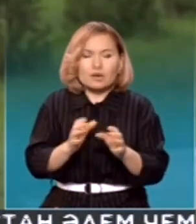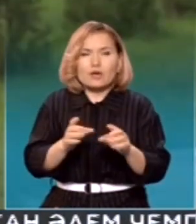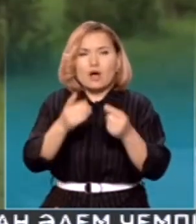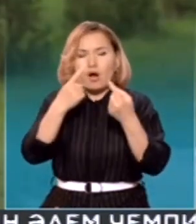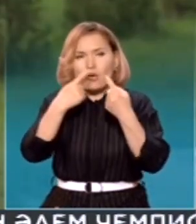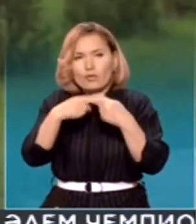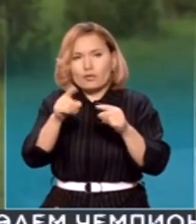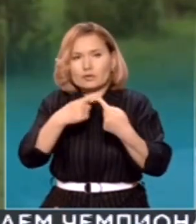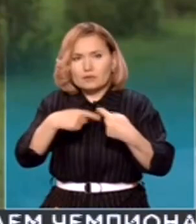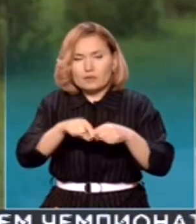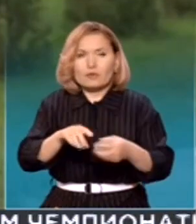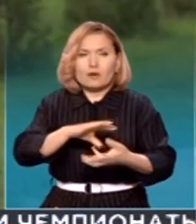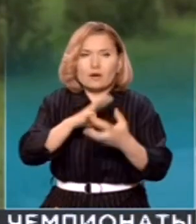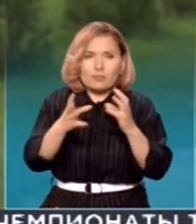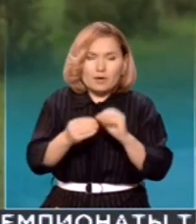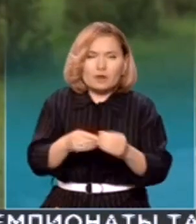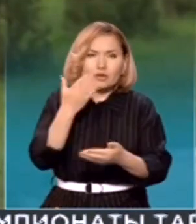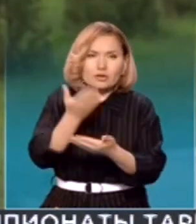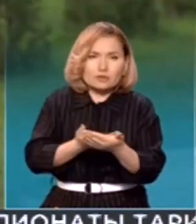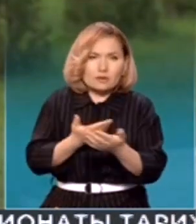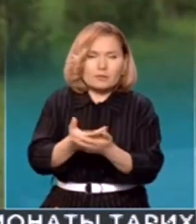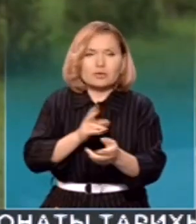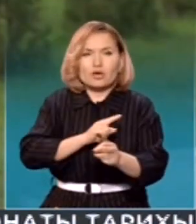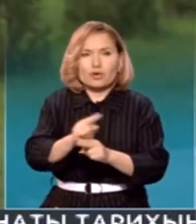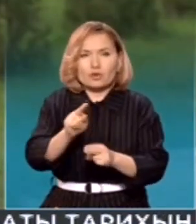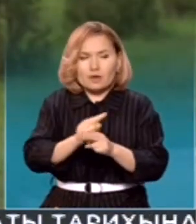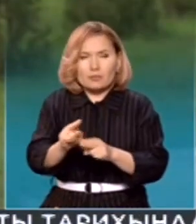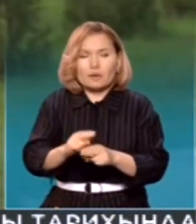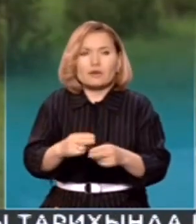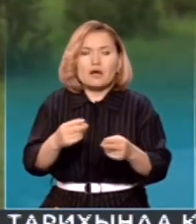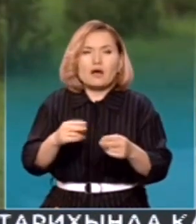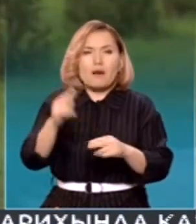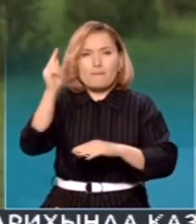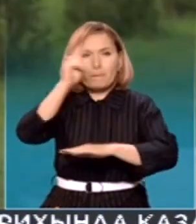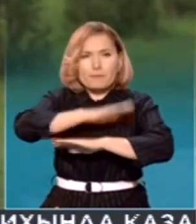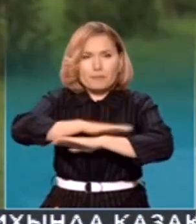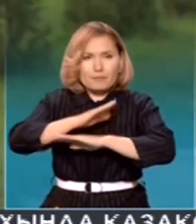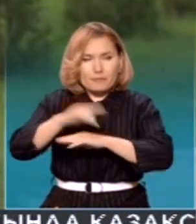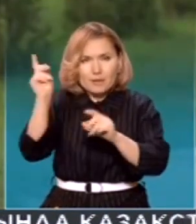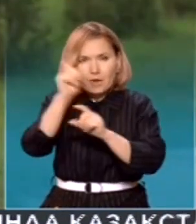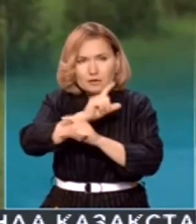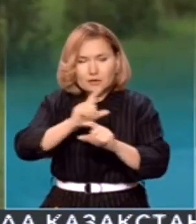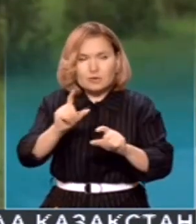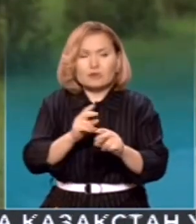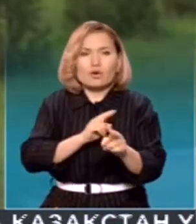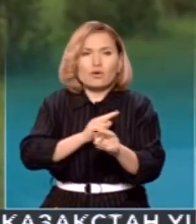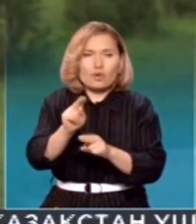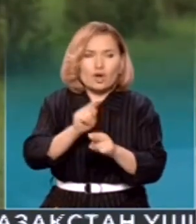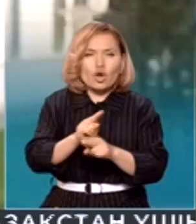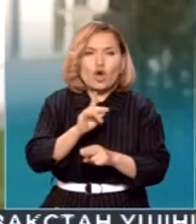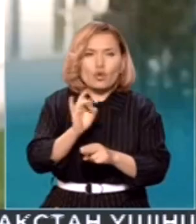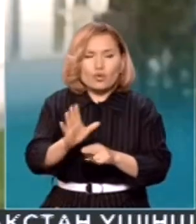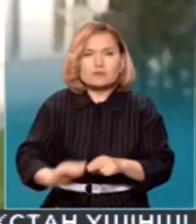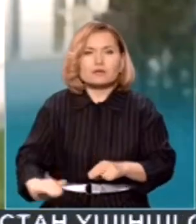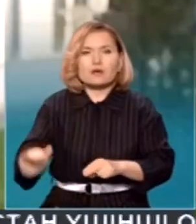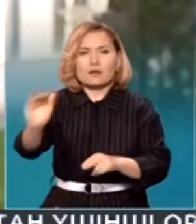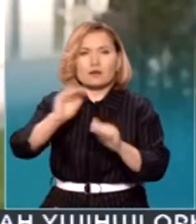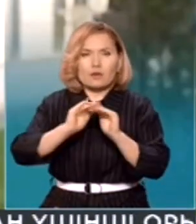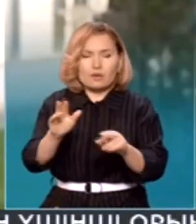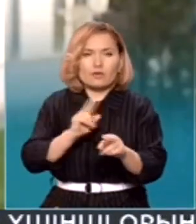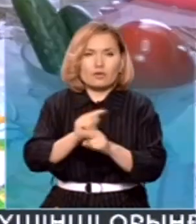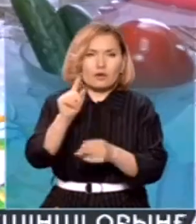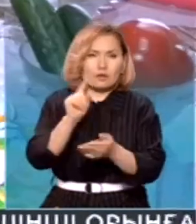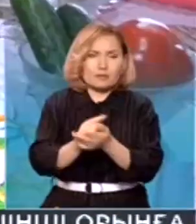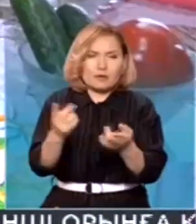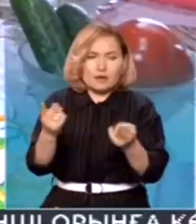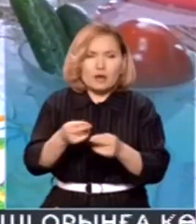институты отбасы құндылықтарын түсіндіріп үйрететін жаңағы пәндер, курстар, мектеп жасынан енгізілген дұрыс шығар